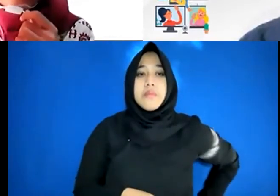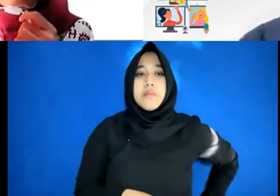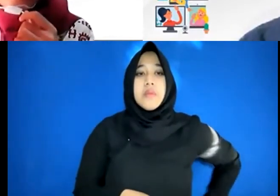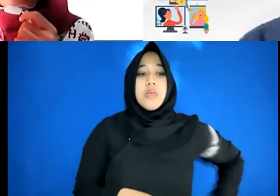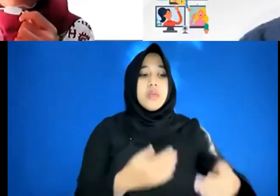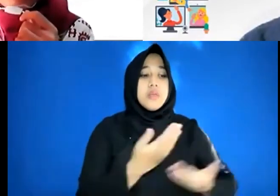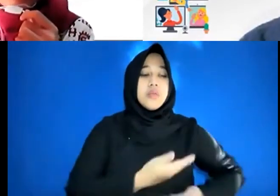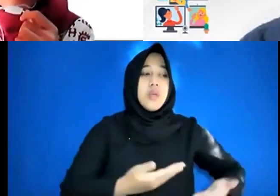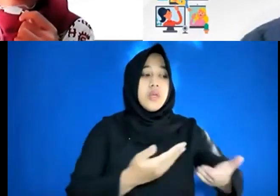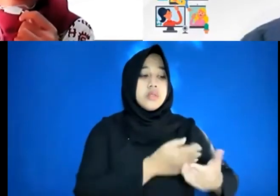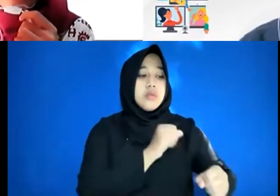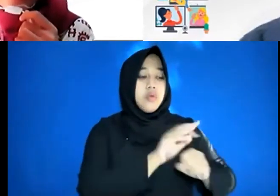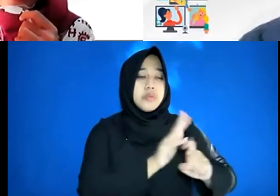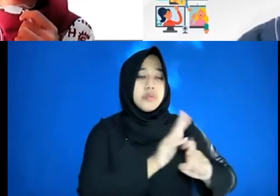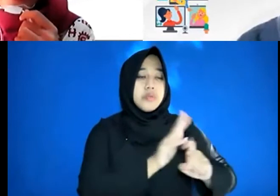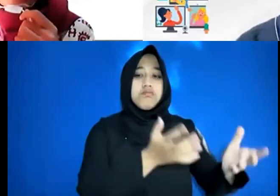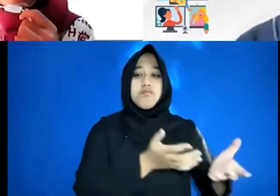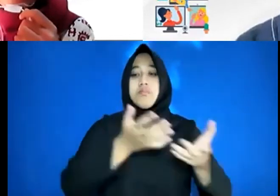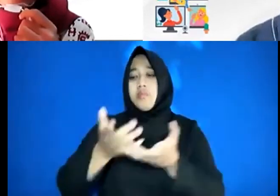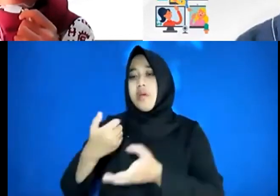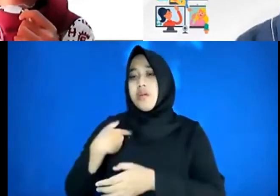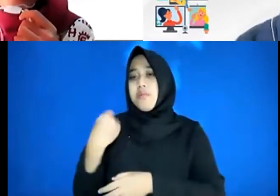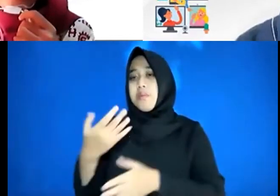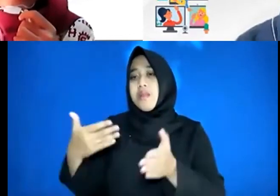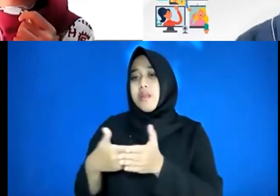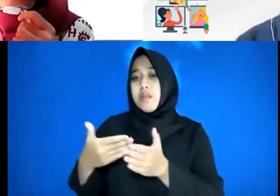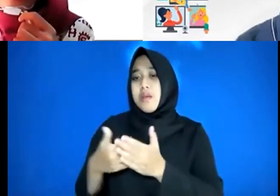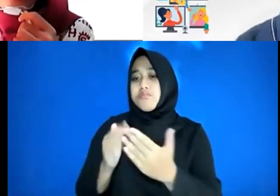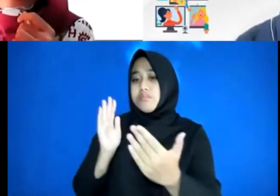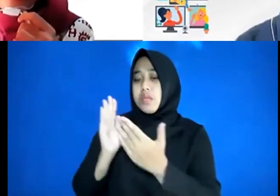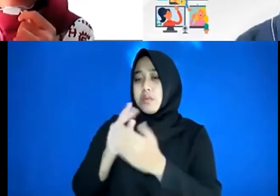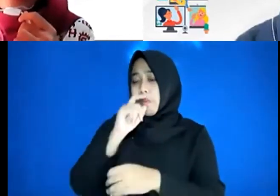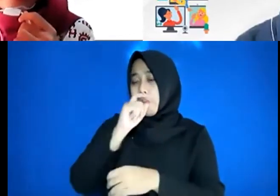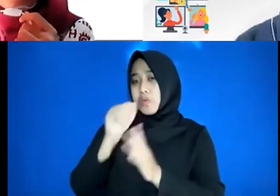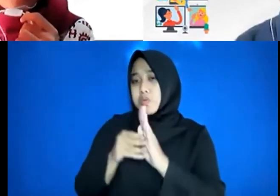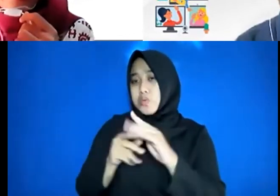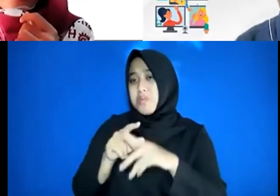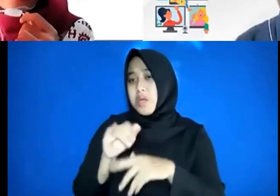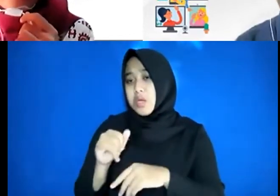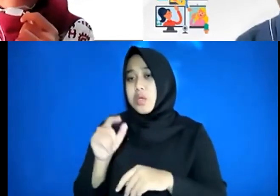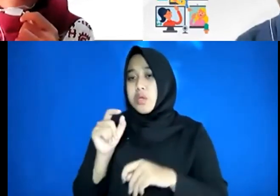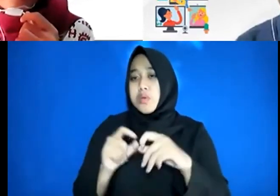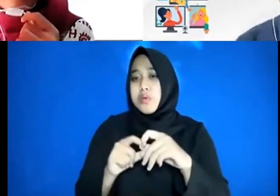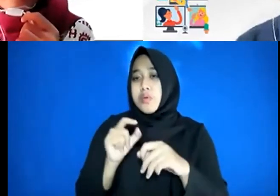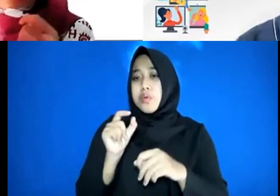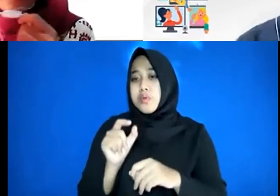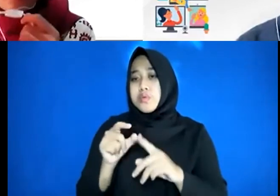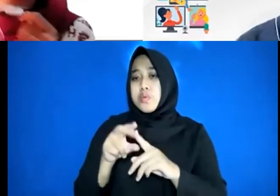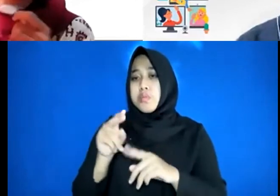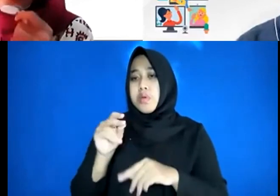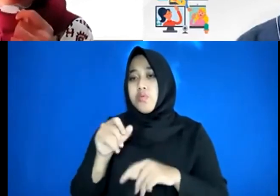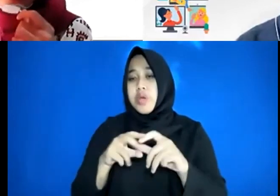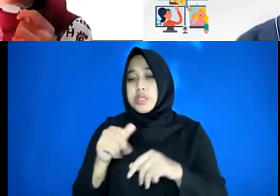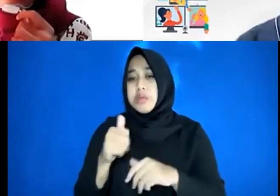saja ini membawa ya, mungkin ada beberapa tantangan yang dihadapi oleh Mas Jumali sebagai supervisor. Nanti boleh